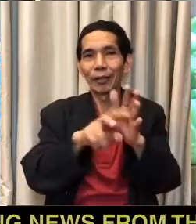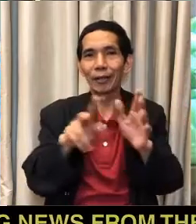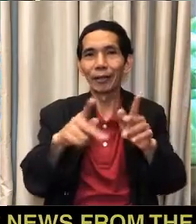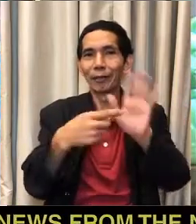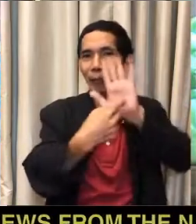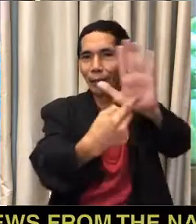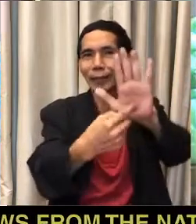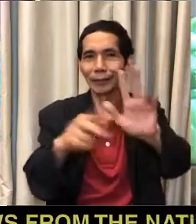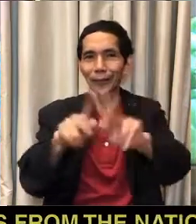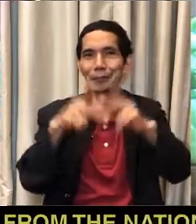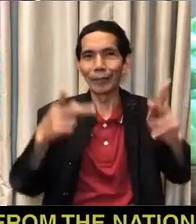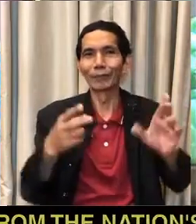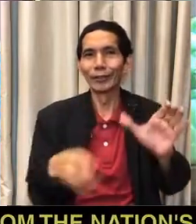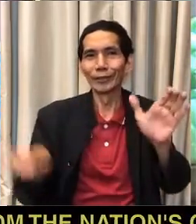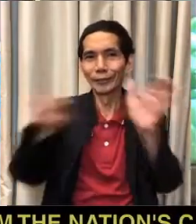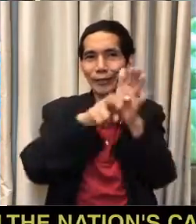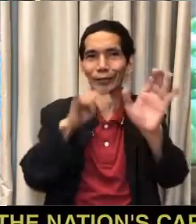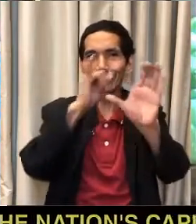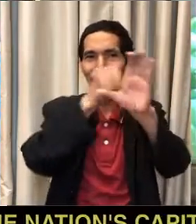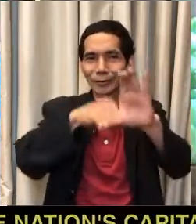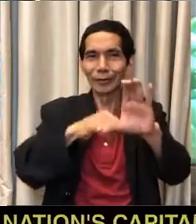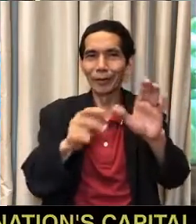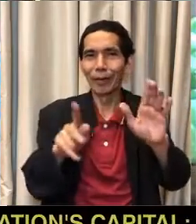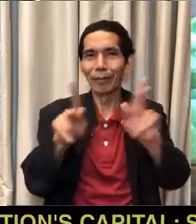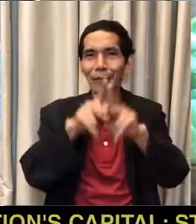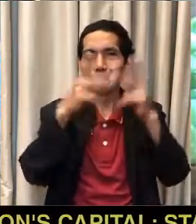passport ang dala mo.